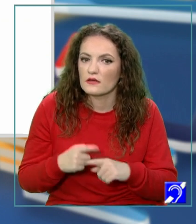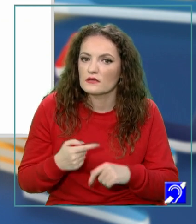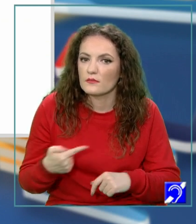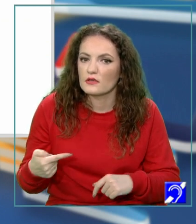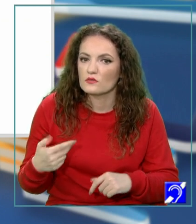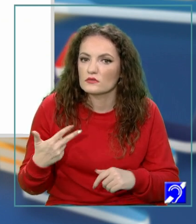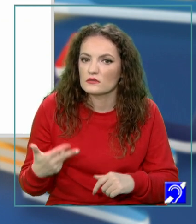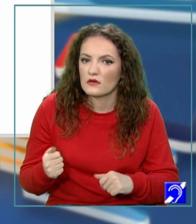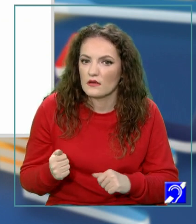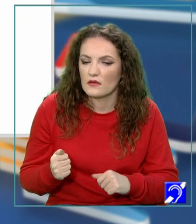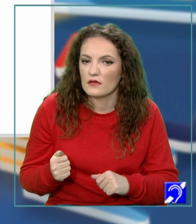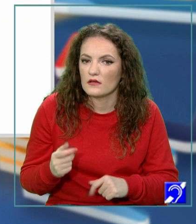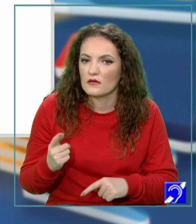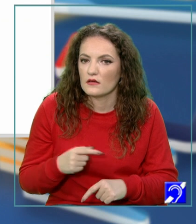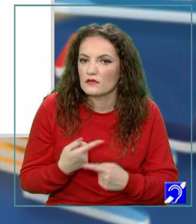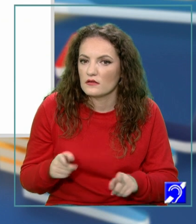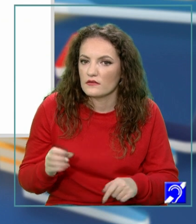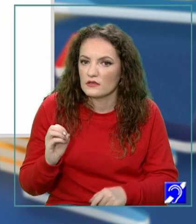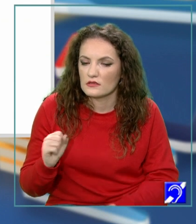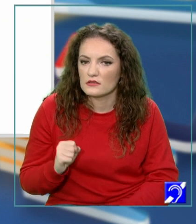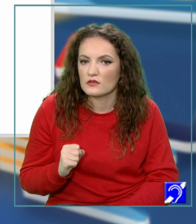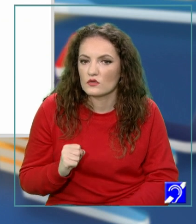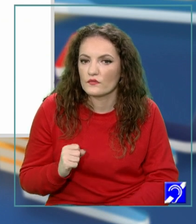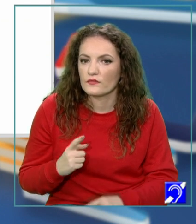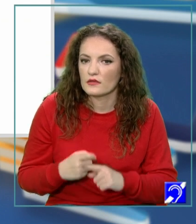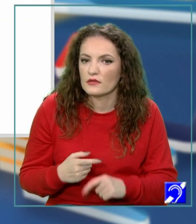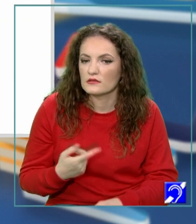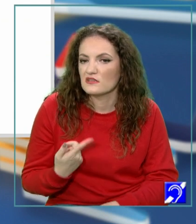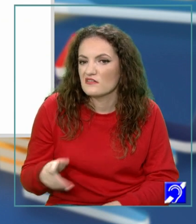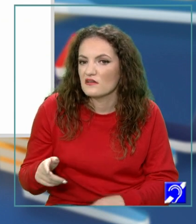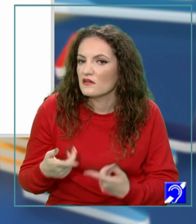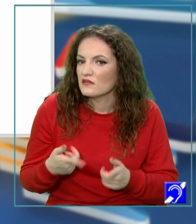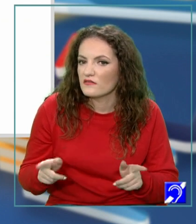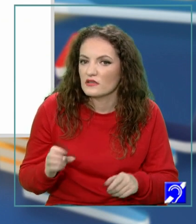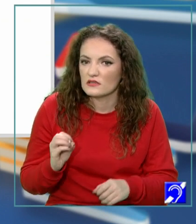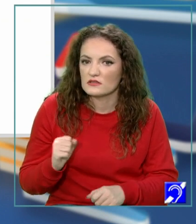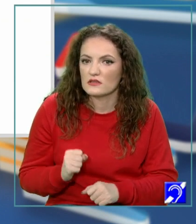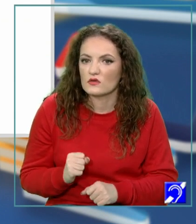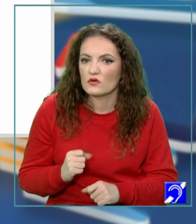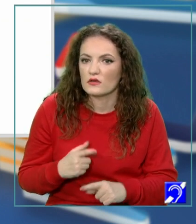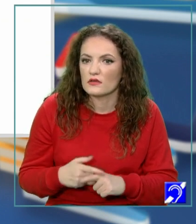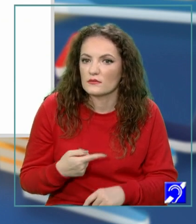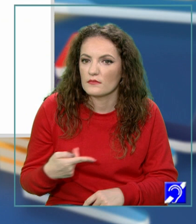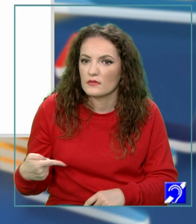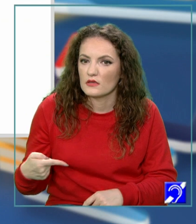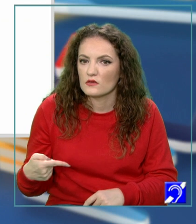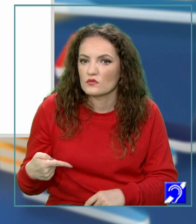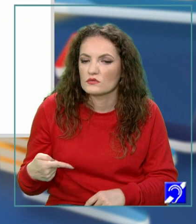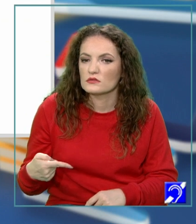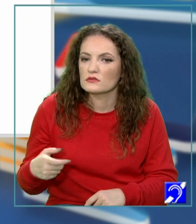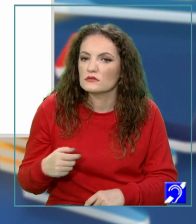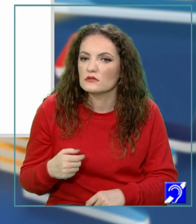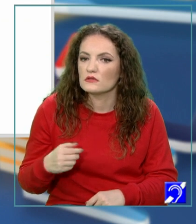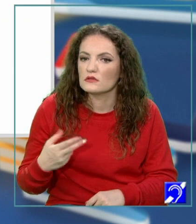primul termen poate să fie diferit de 0, deci x diferit de 0. Și al doilea termen, x minus 3 diferit de 0, rezultă că x diferit de 3. Al